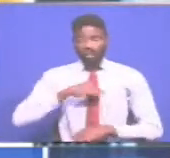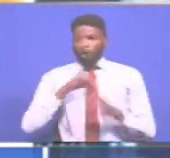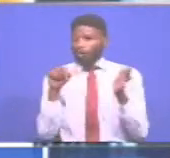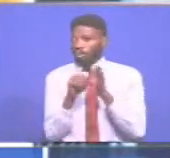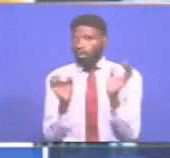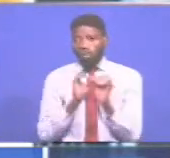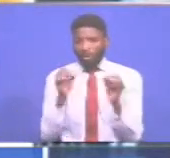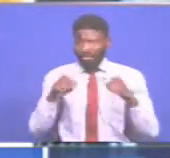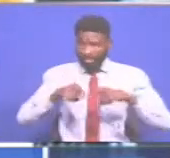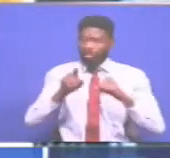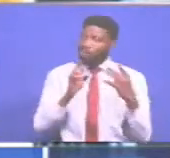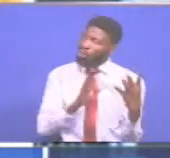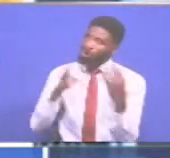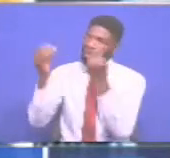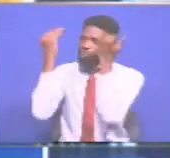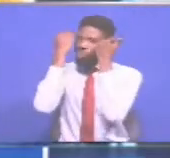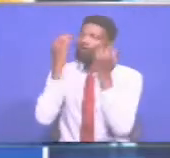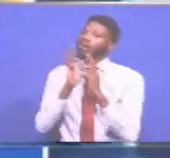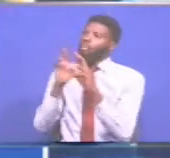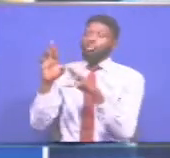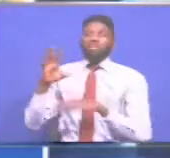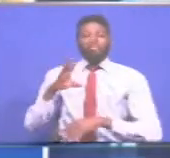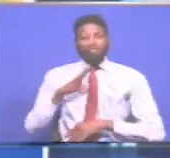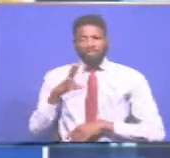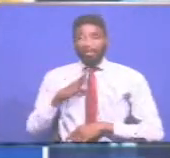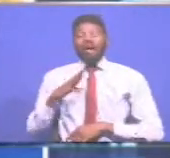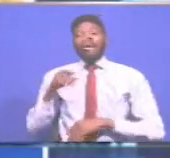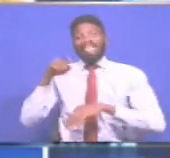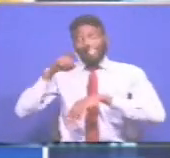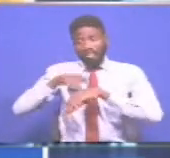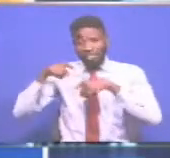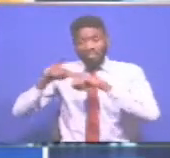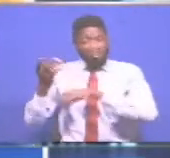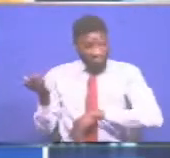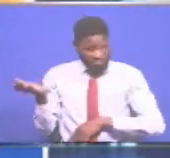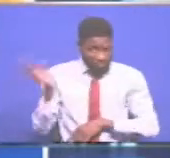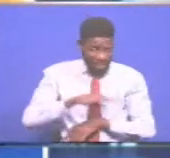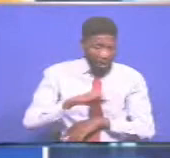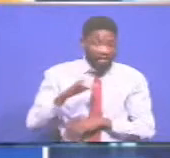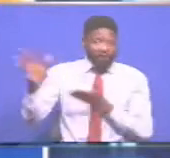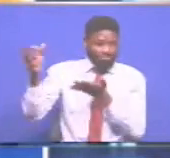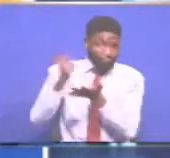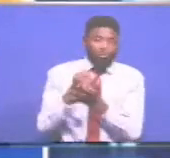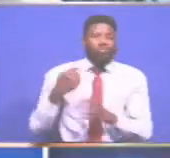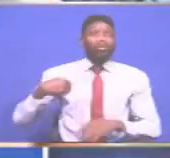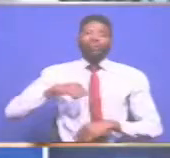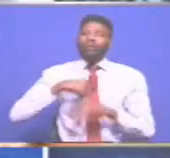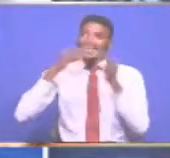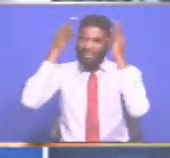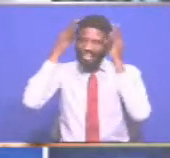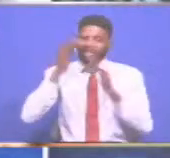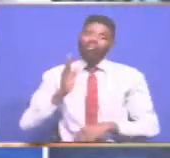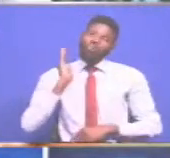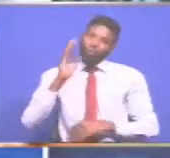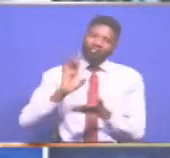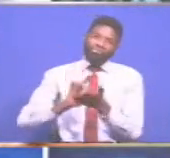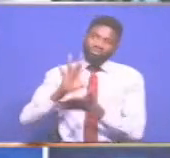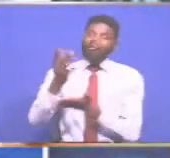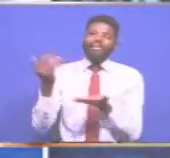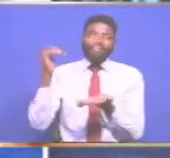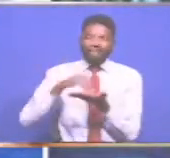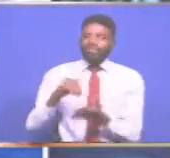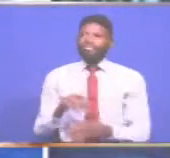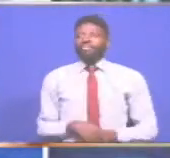atafute haki yake huko. Akirudishwa hapa tena, sisi kama bunge la Nyandarua tumeamua kwamba tutamtoa tena. Aliyokuwa amerudishwa na